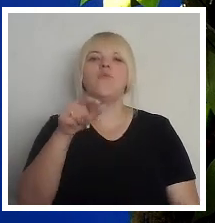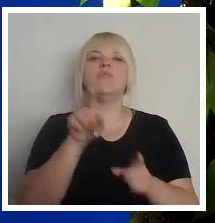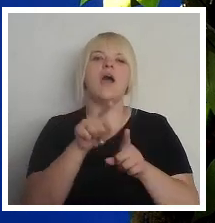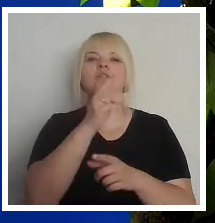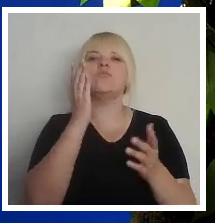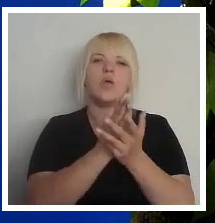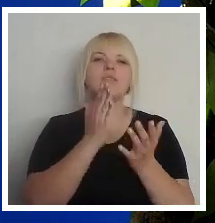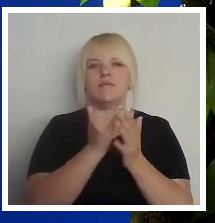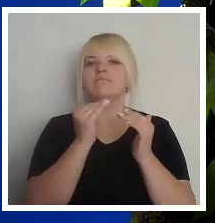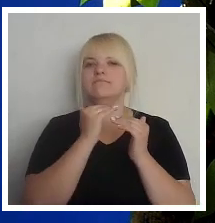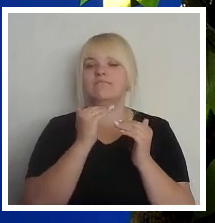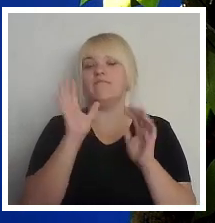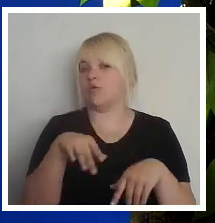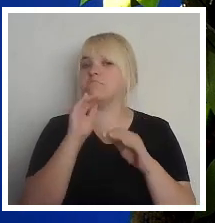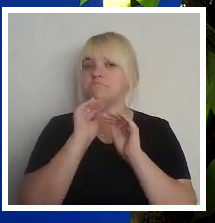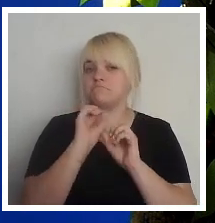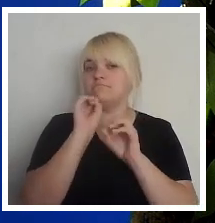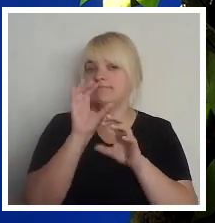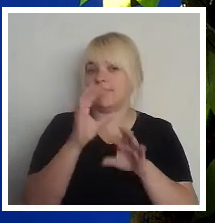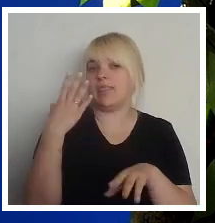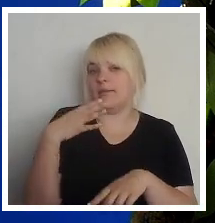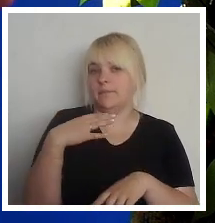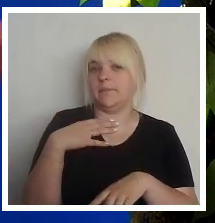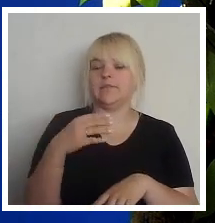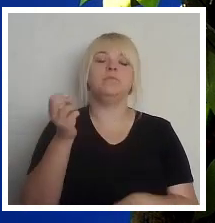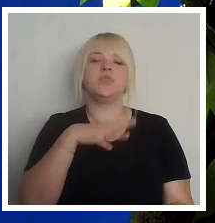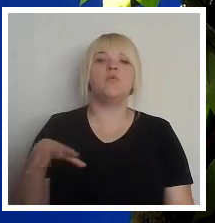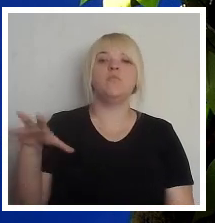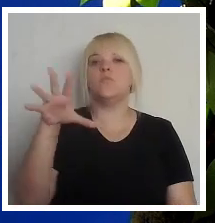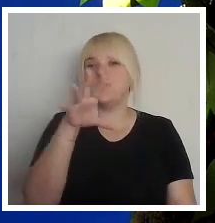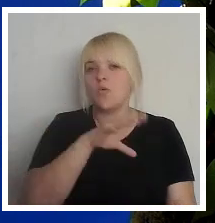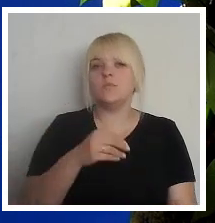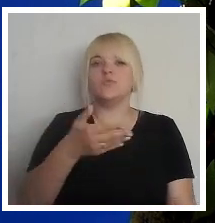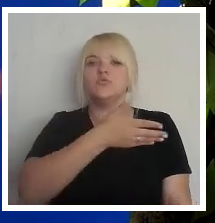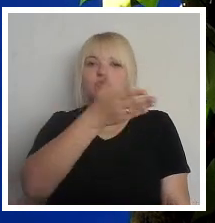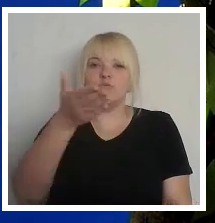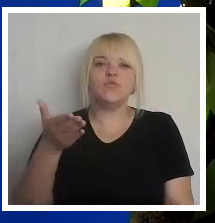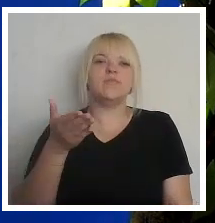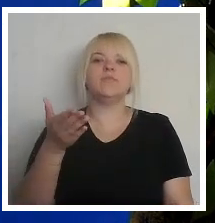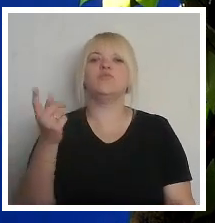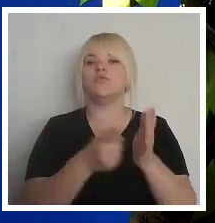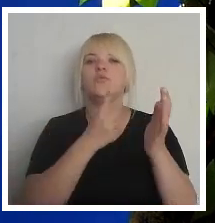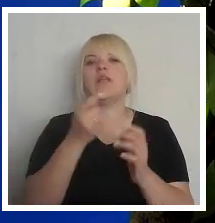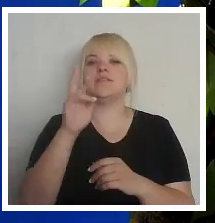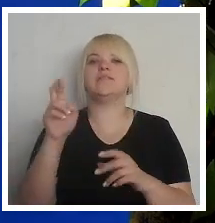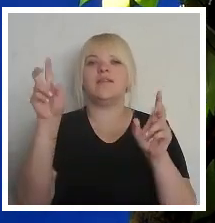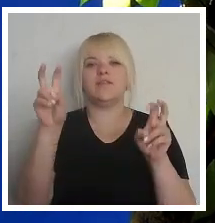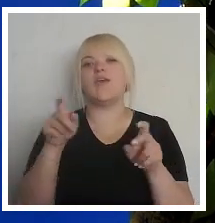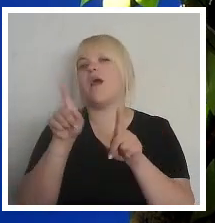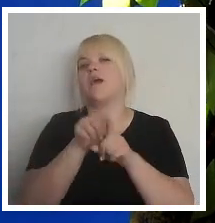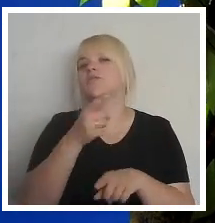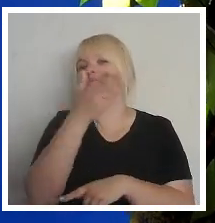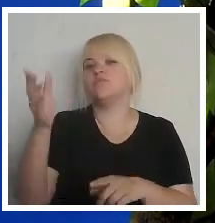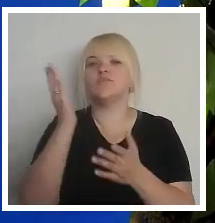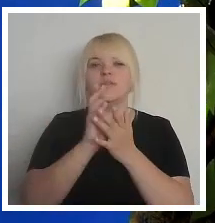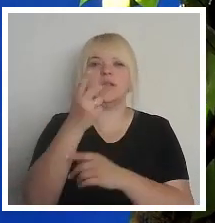tāpēc, ka mēs, jums, mums un jums žurnālam ir, un arī jums noteikti ir pieredze ar to, ka